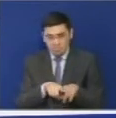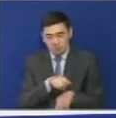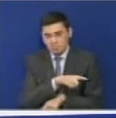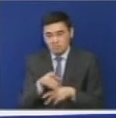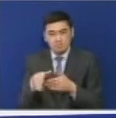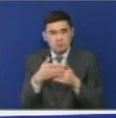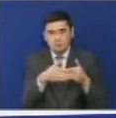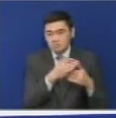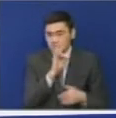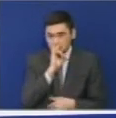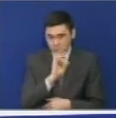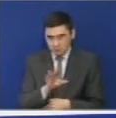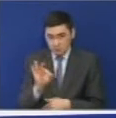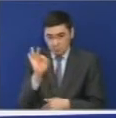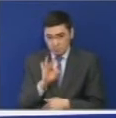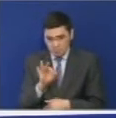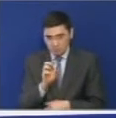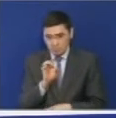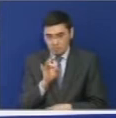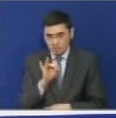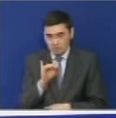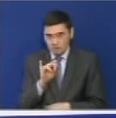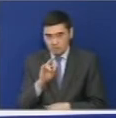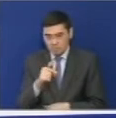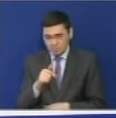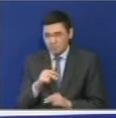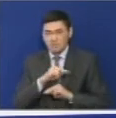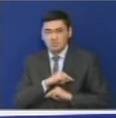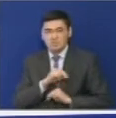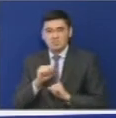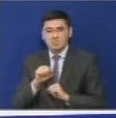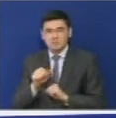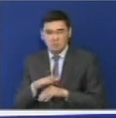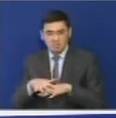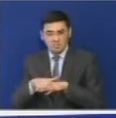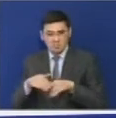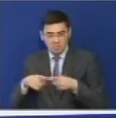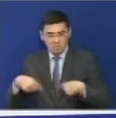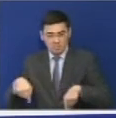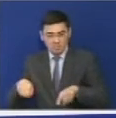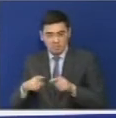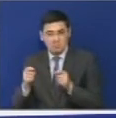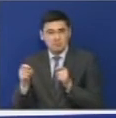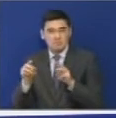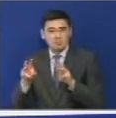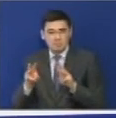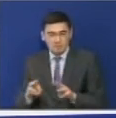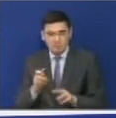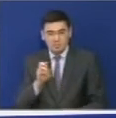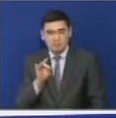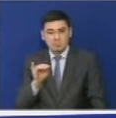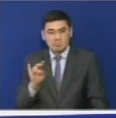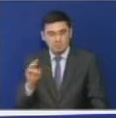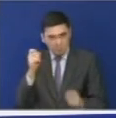орталық коммуникациялар қызметіндегі брифингте еңбек және халықты әлеуметтік қорғау министрі Біржан Нұрымбетов айтты деп хабарлайды